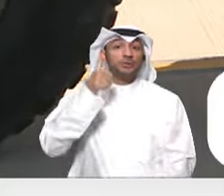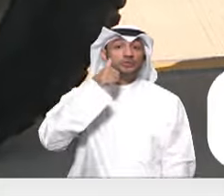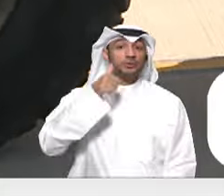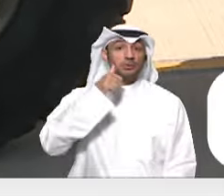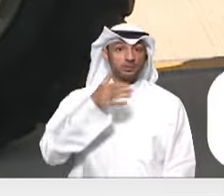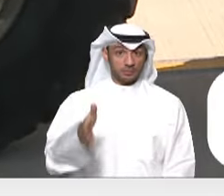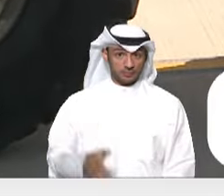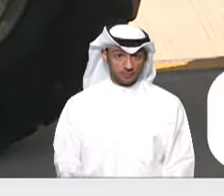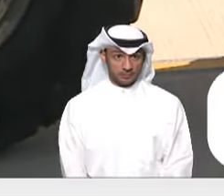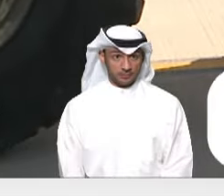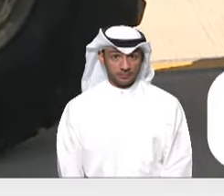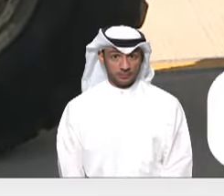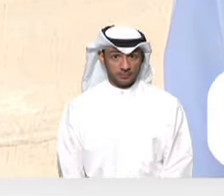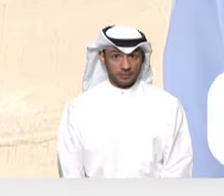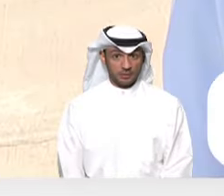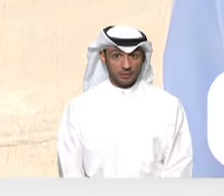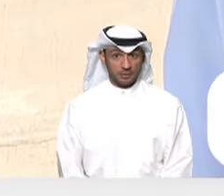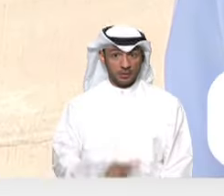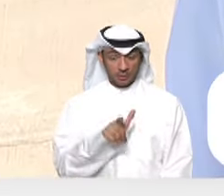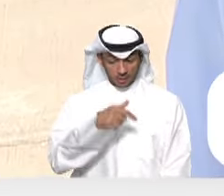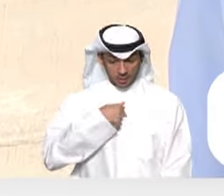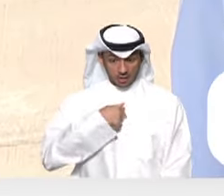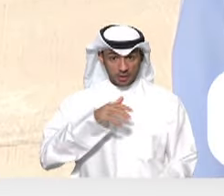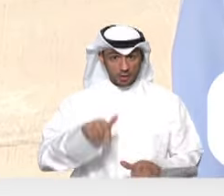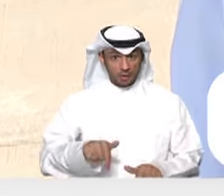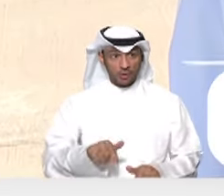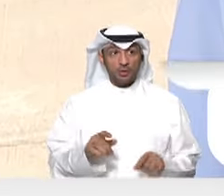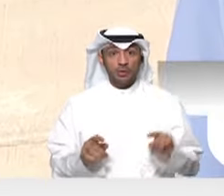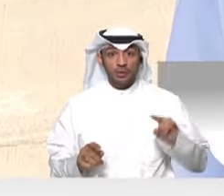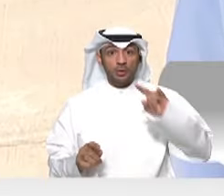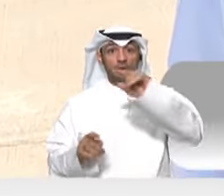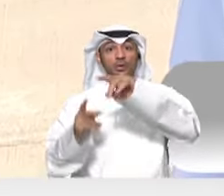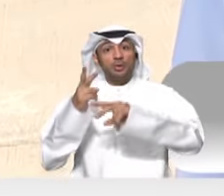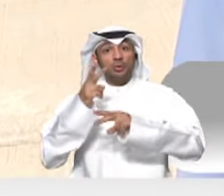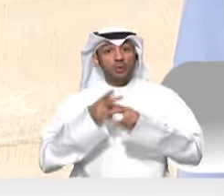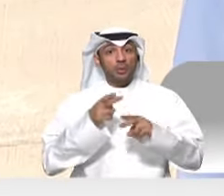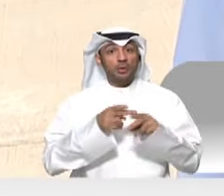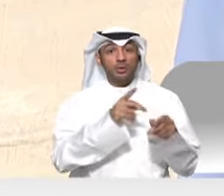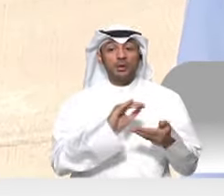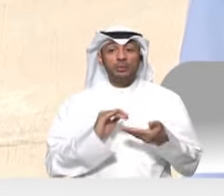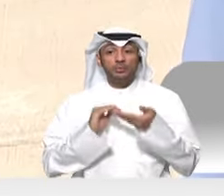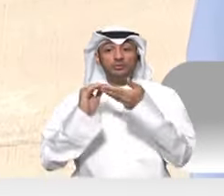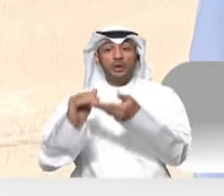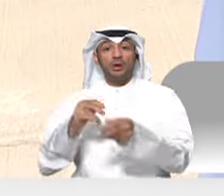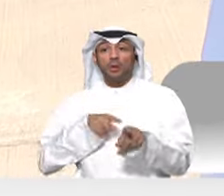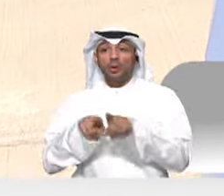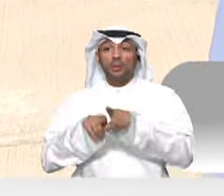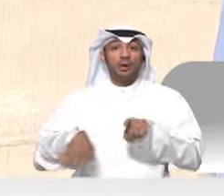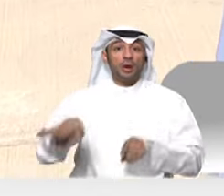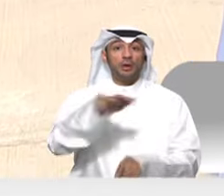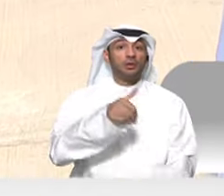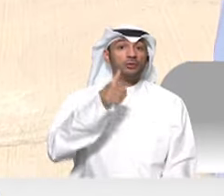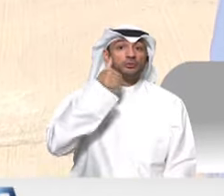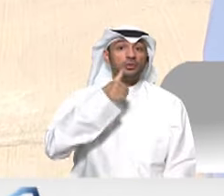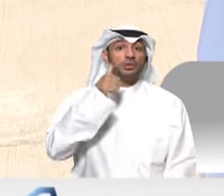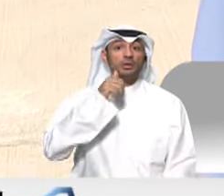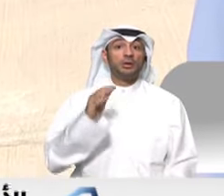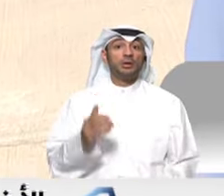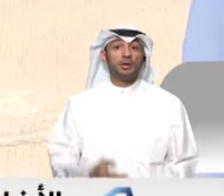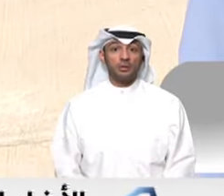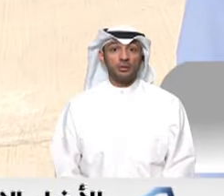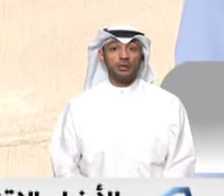رحلة اليوم تأتي ضمن الجسر الجوي الكويتي إلى أخواننا في السودان، وذلك نظر